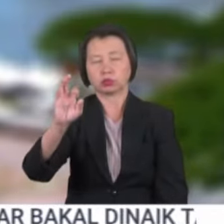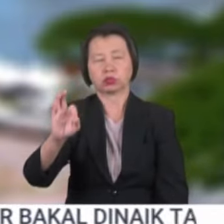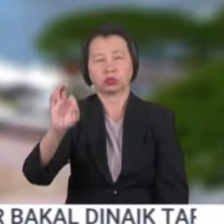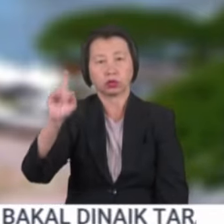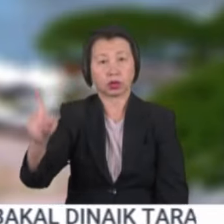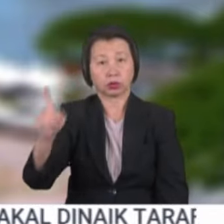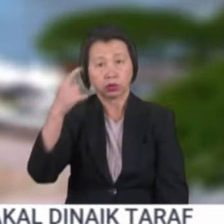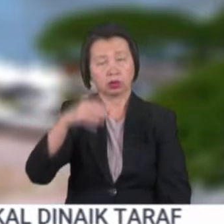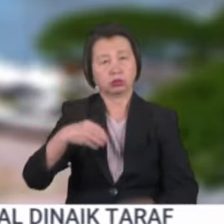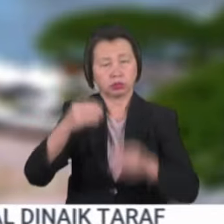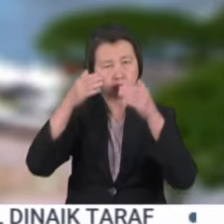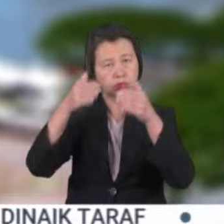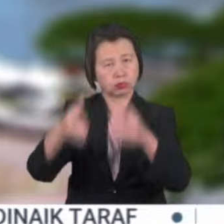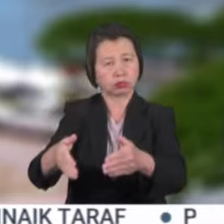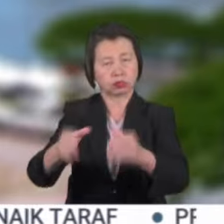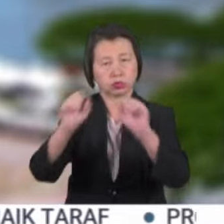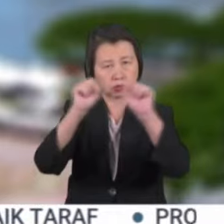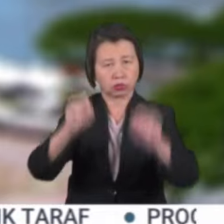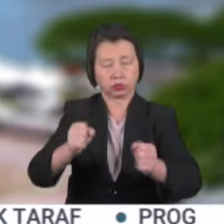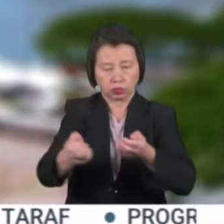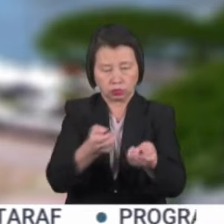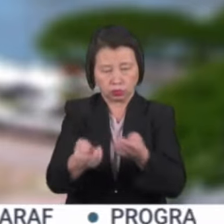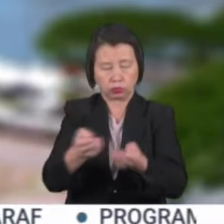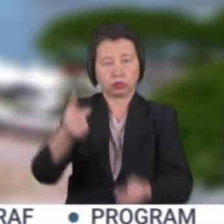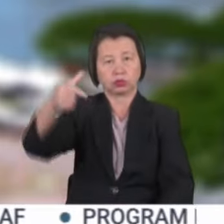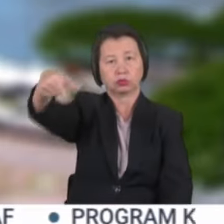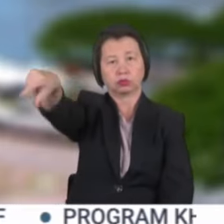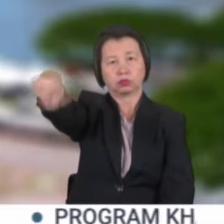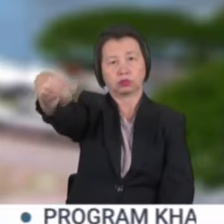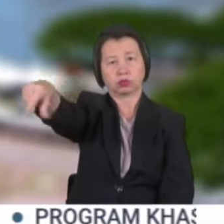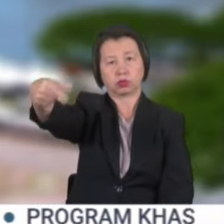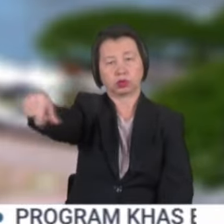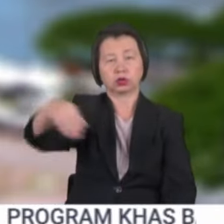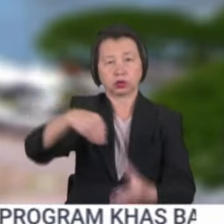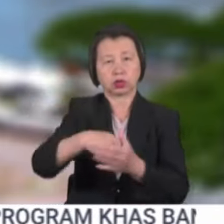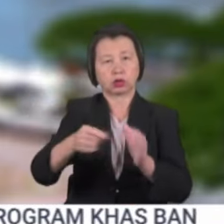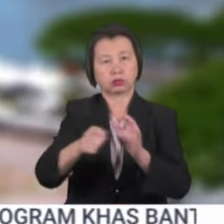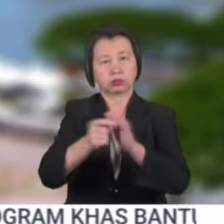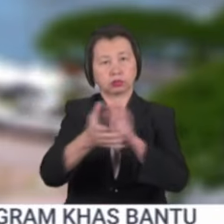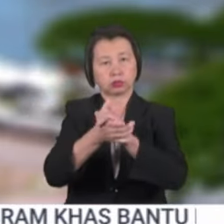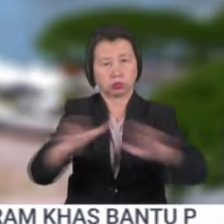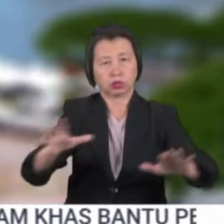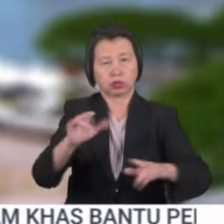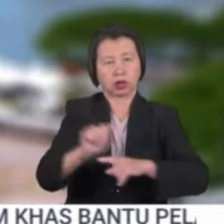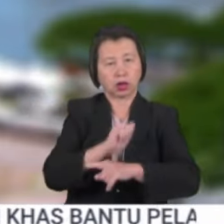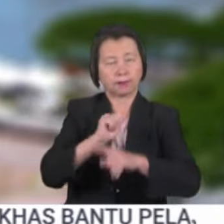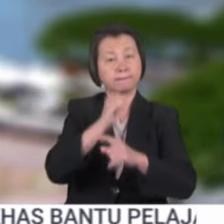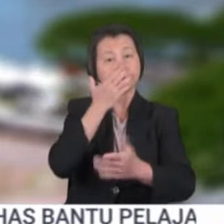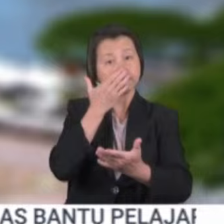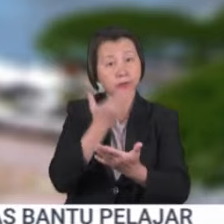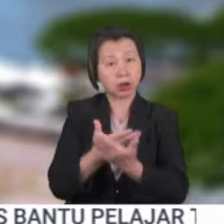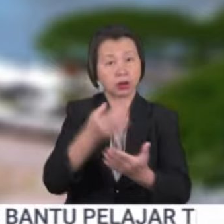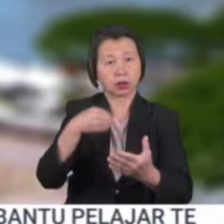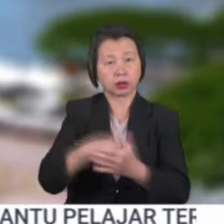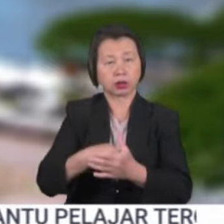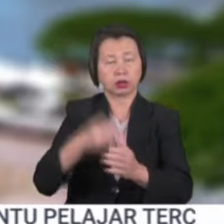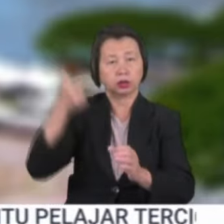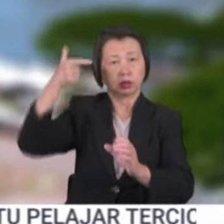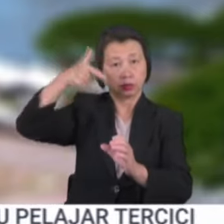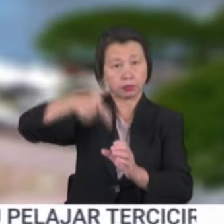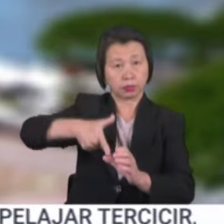29001 yang memberi penekanan terhadap sistem pengurusan berkualiti dalam aspek keselamatan serta amalan baik dalam sektor